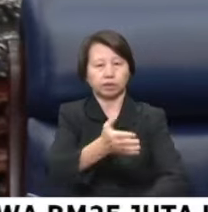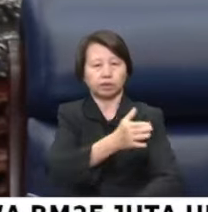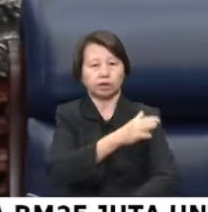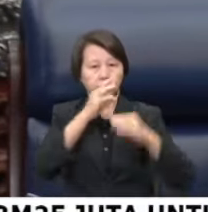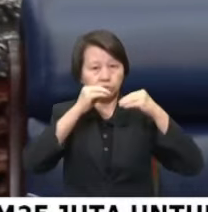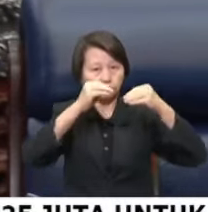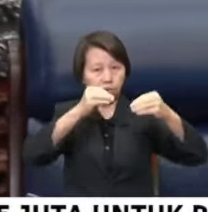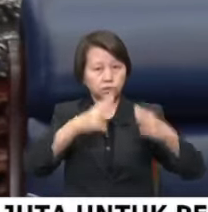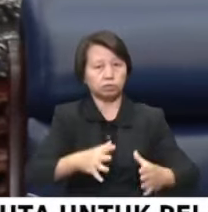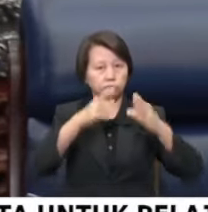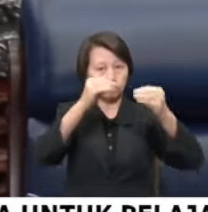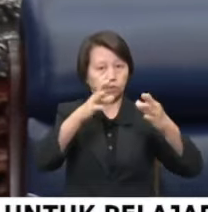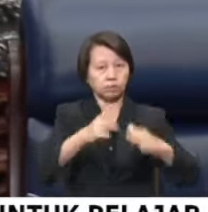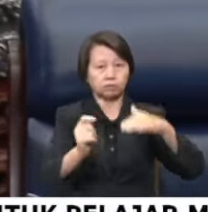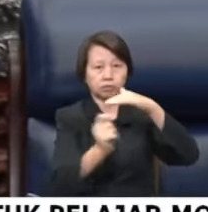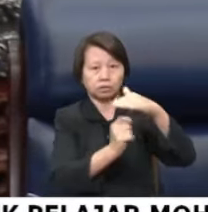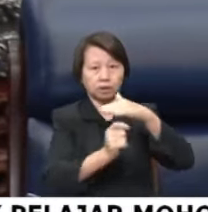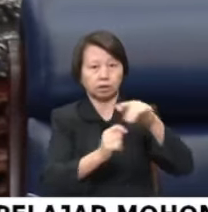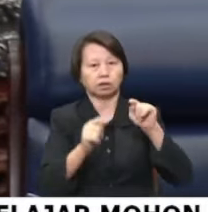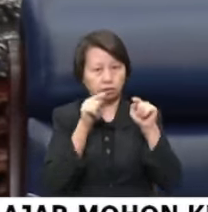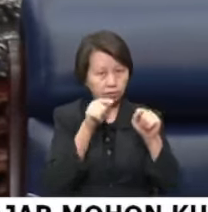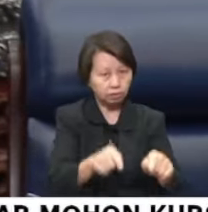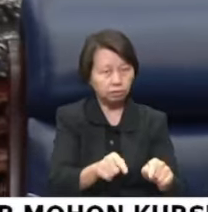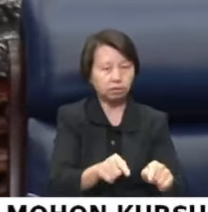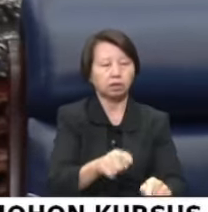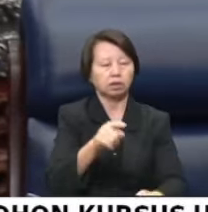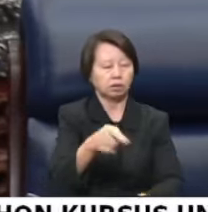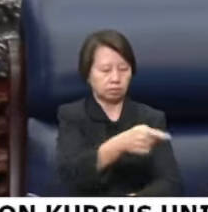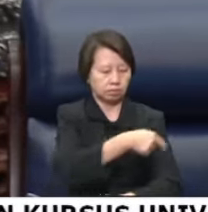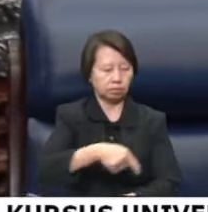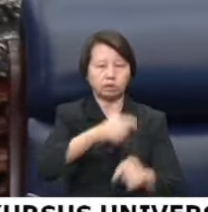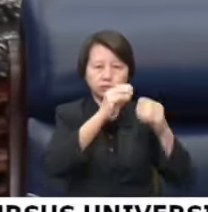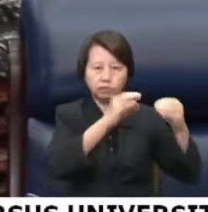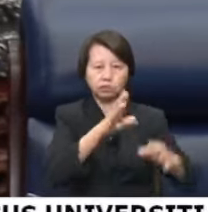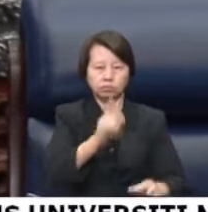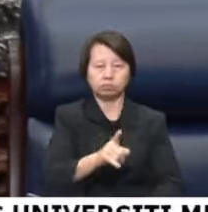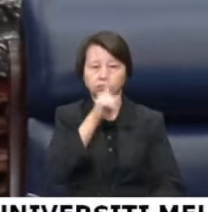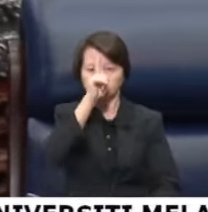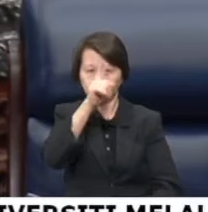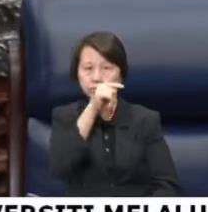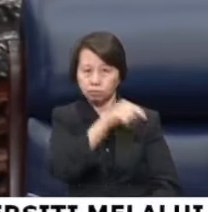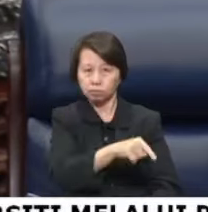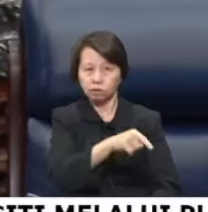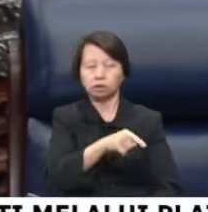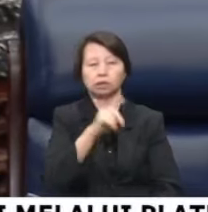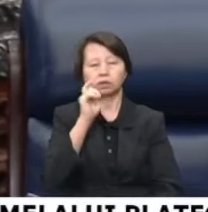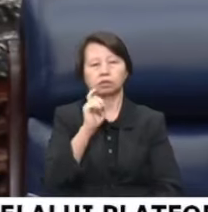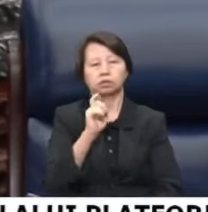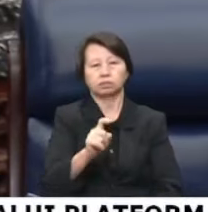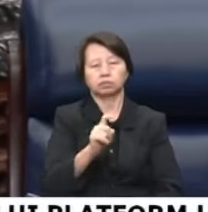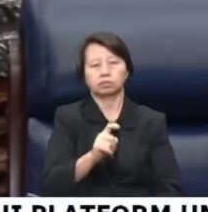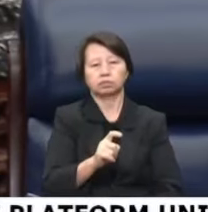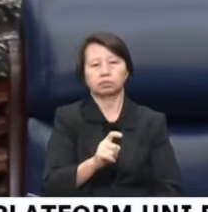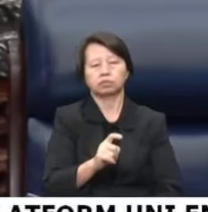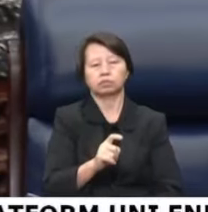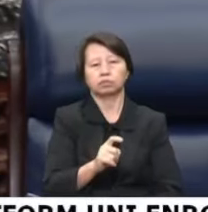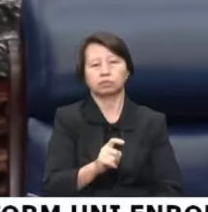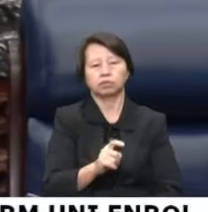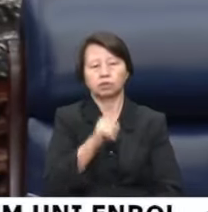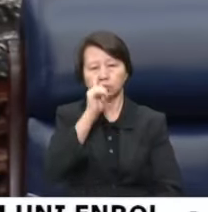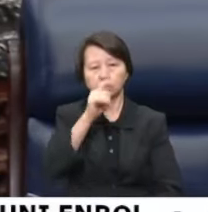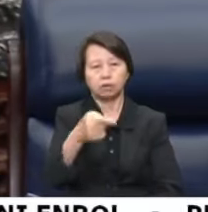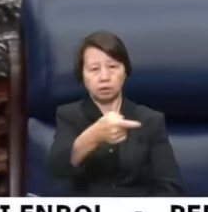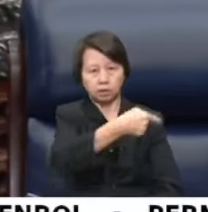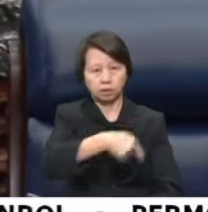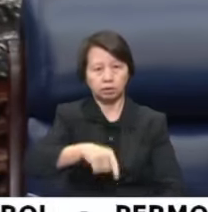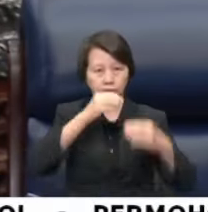juga. Pengasuh yang ada di situ juga, mereka dipastikan kita operator itu memastikan